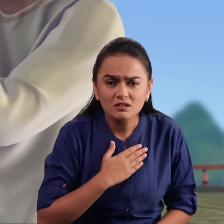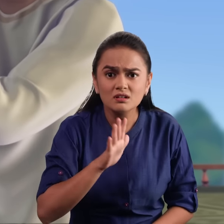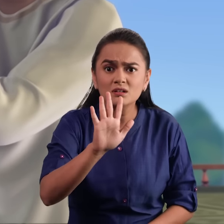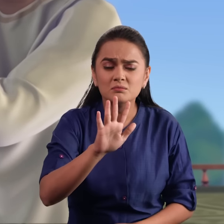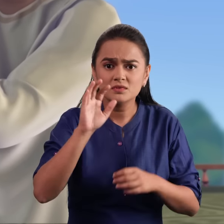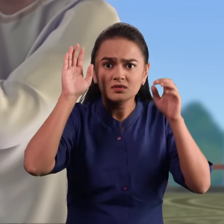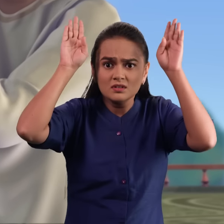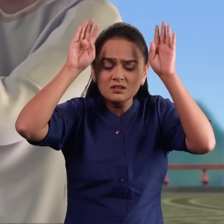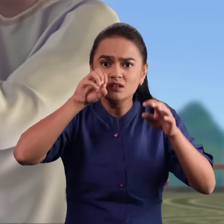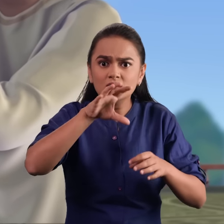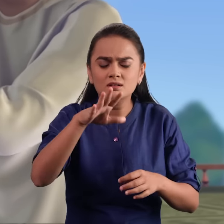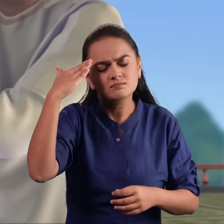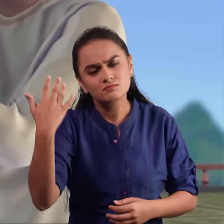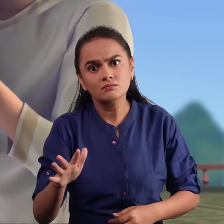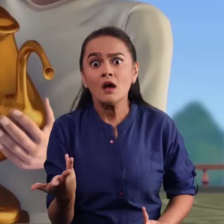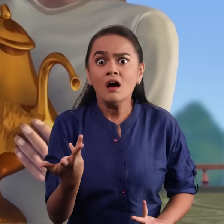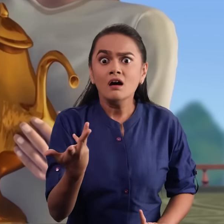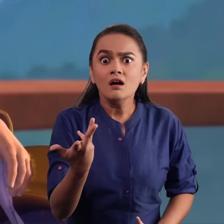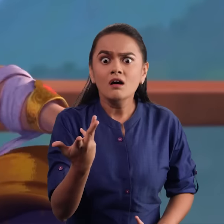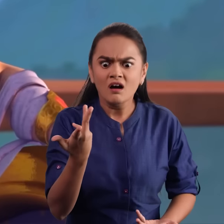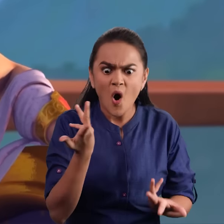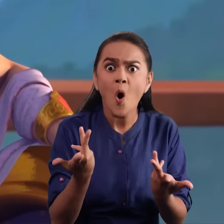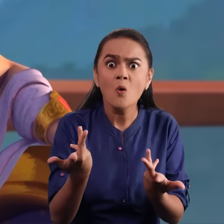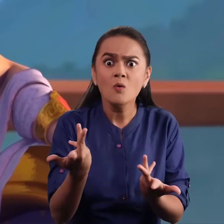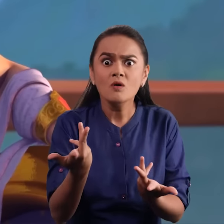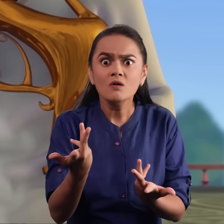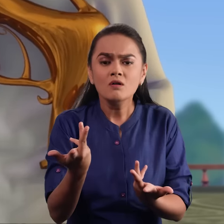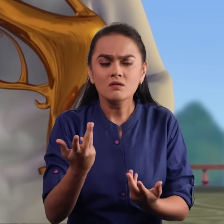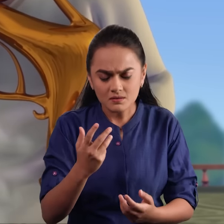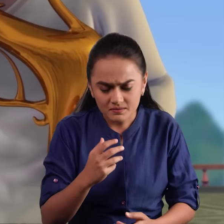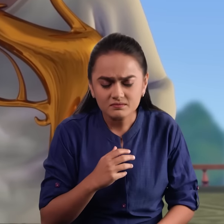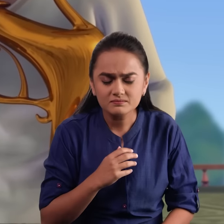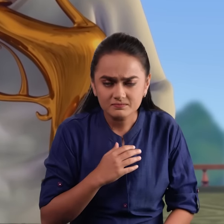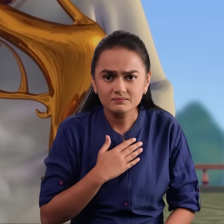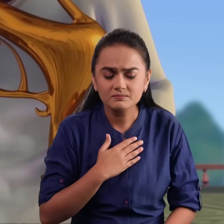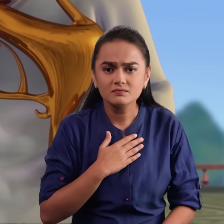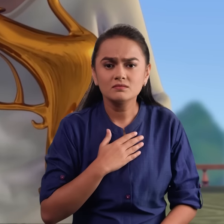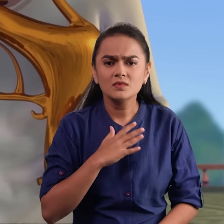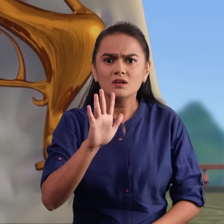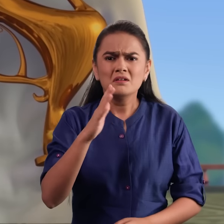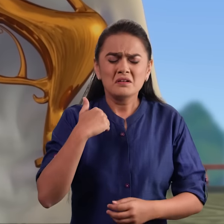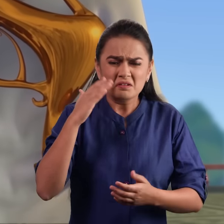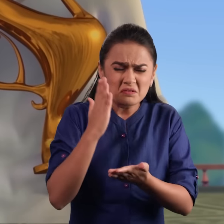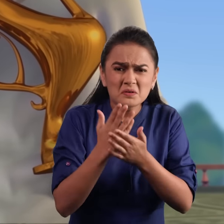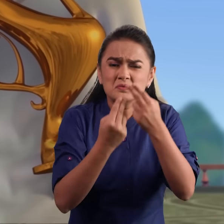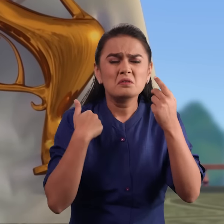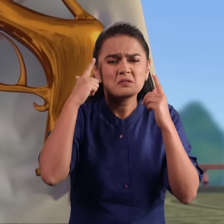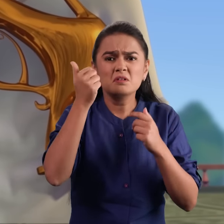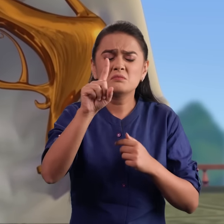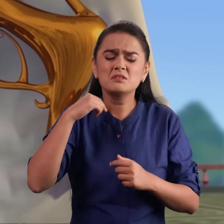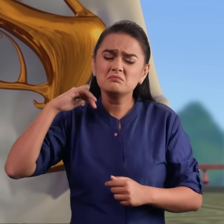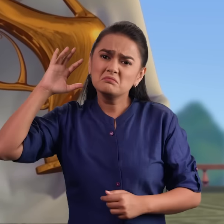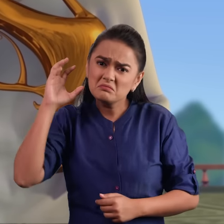पर धेनुकासुर मारा गया। क्या मारा गया? जी महाराज, ठीक तरह से पता नहीं,